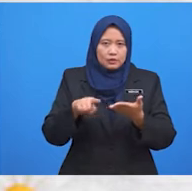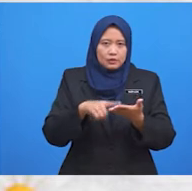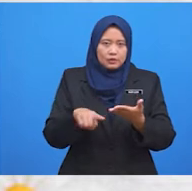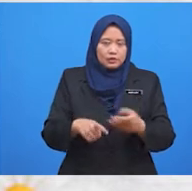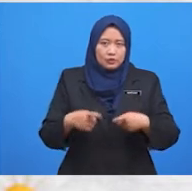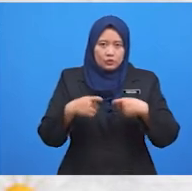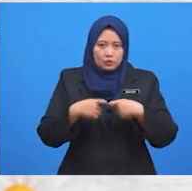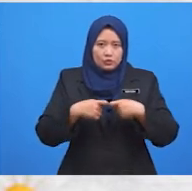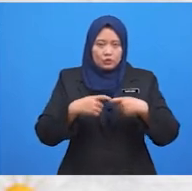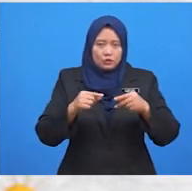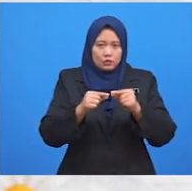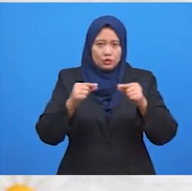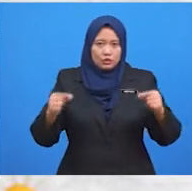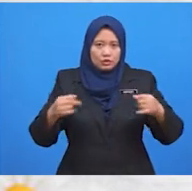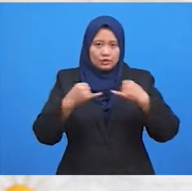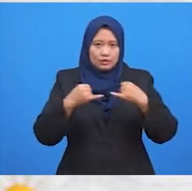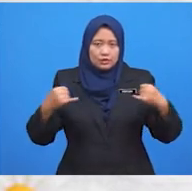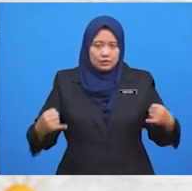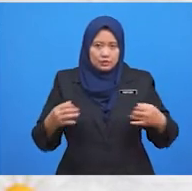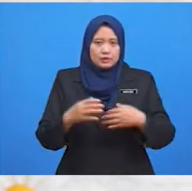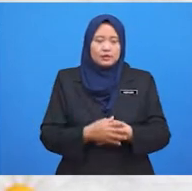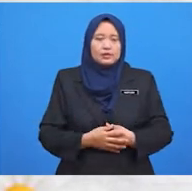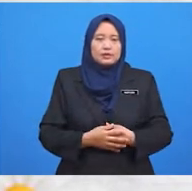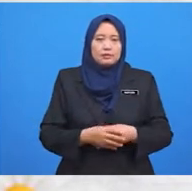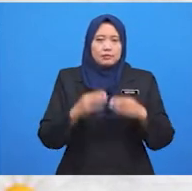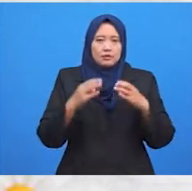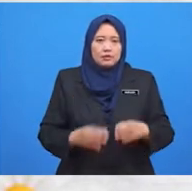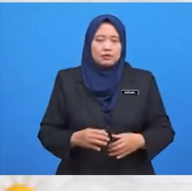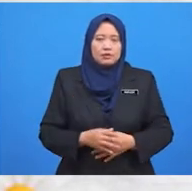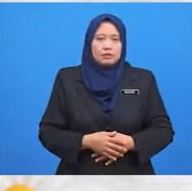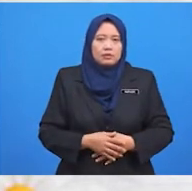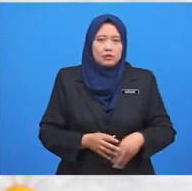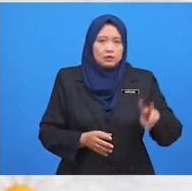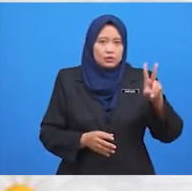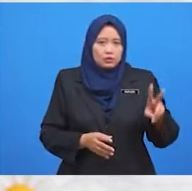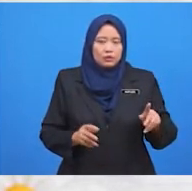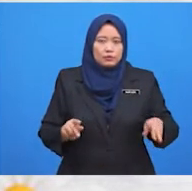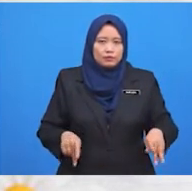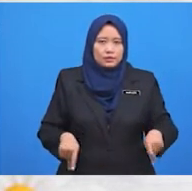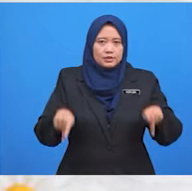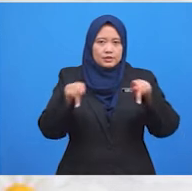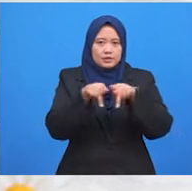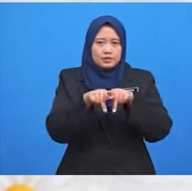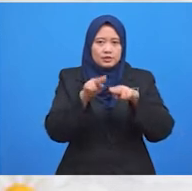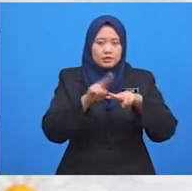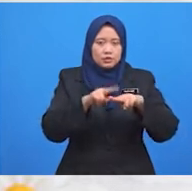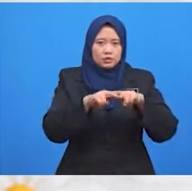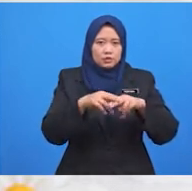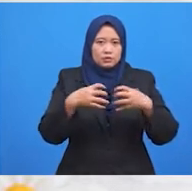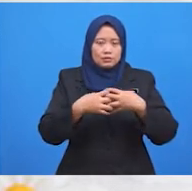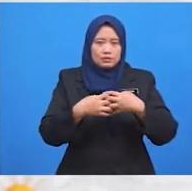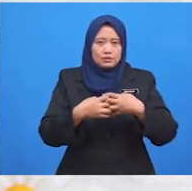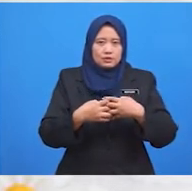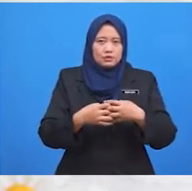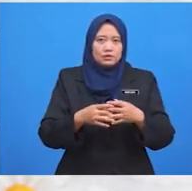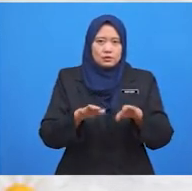kontraindikasi pelanggan. Yang kedua, memastikan kedudukan mesin stabil. Yang ketiga, memastikan mesin